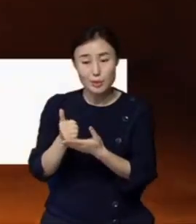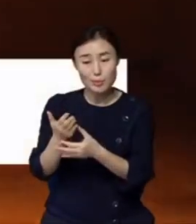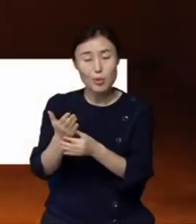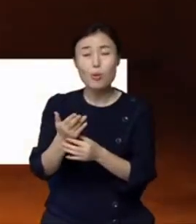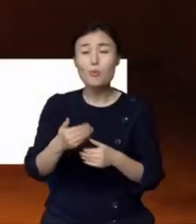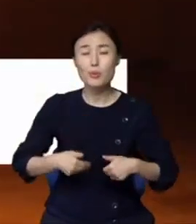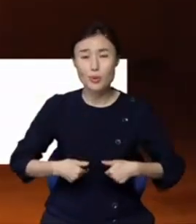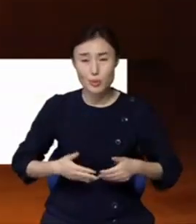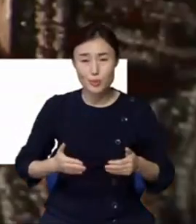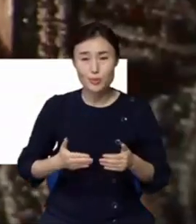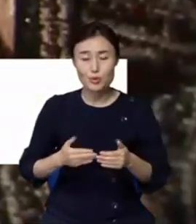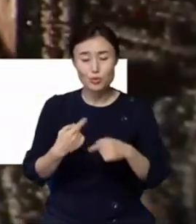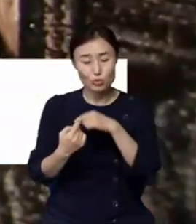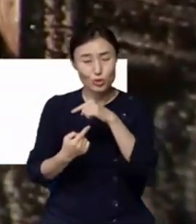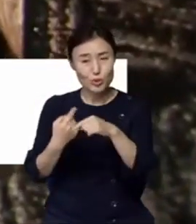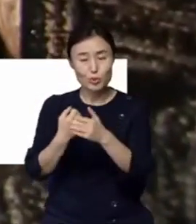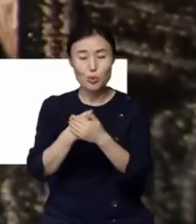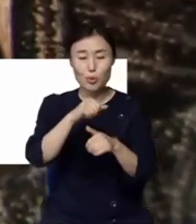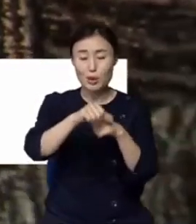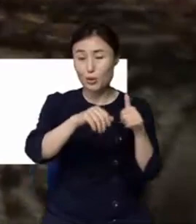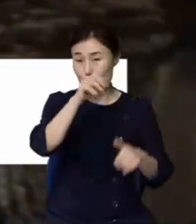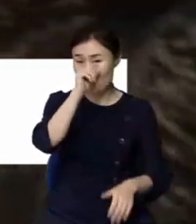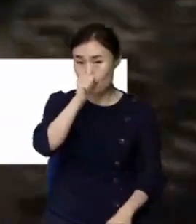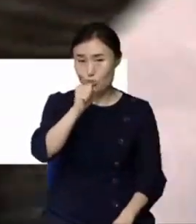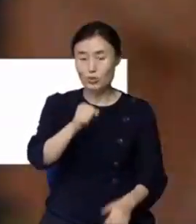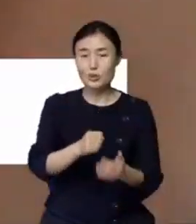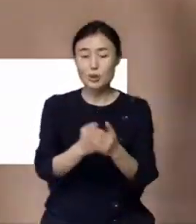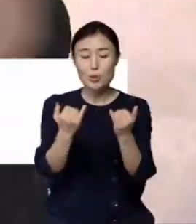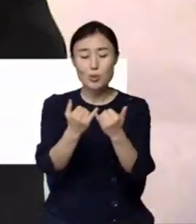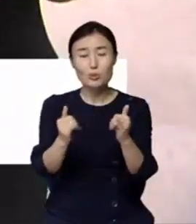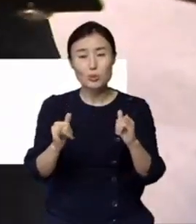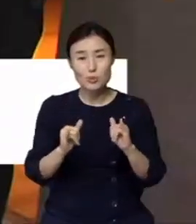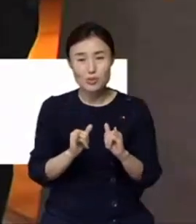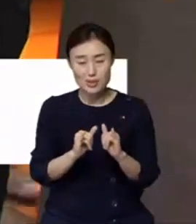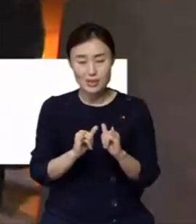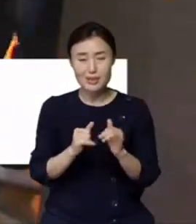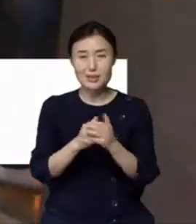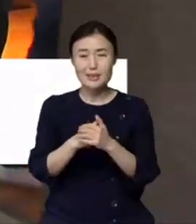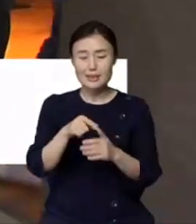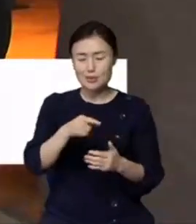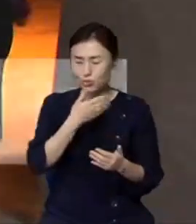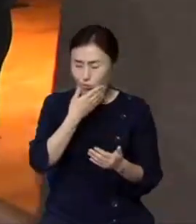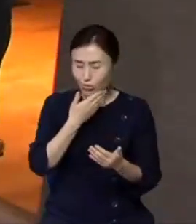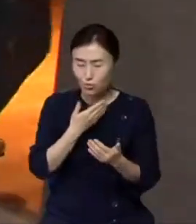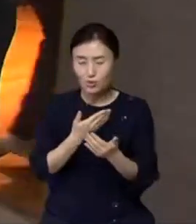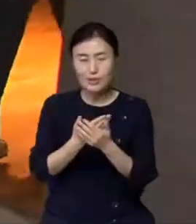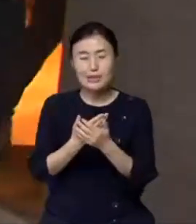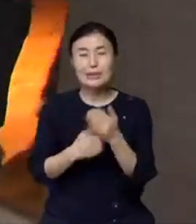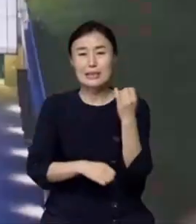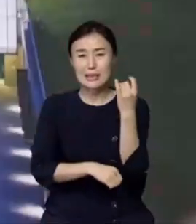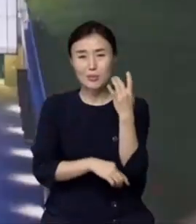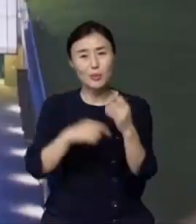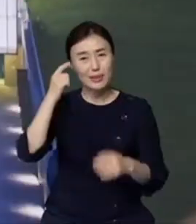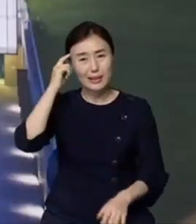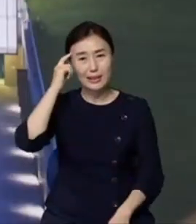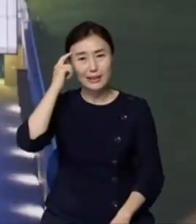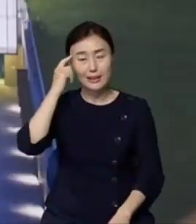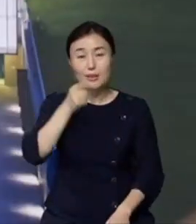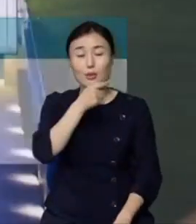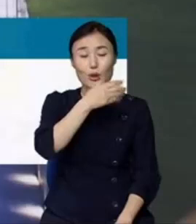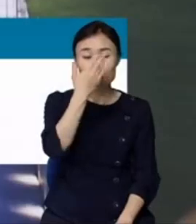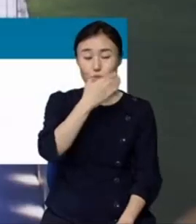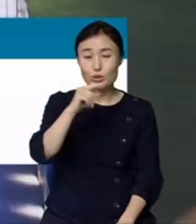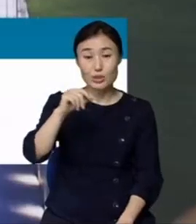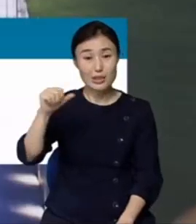공연, 친환경, 지역 공동체는 예울마루가 내세우는 가장 중요한 원칙입니다. 여수시와